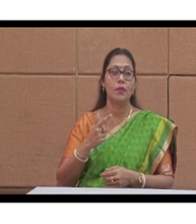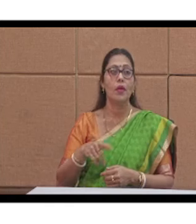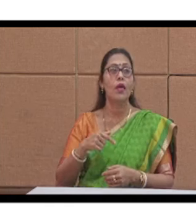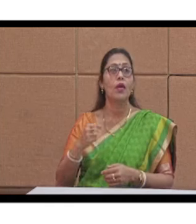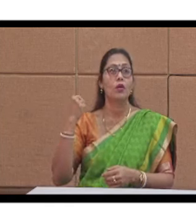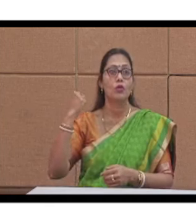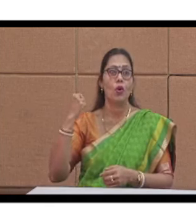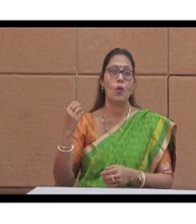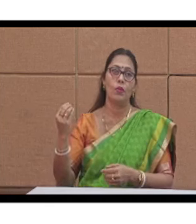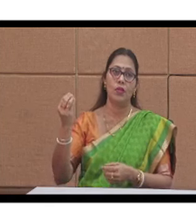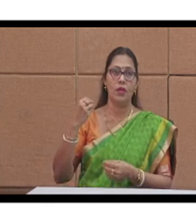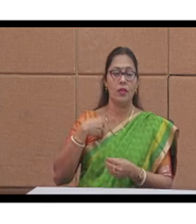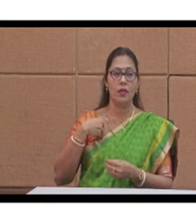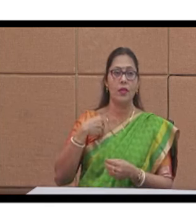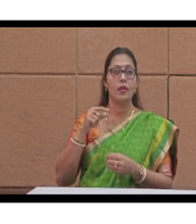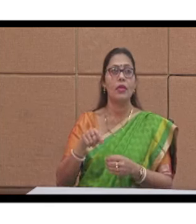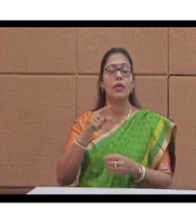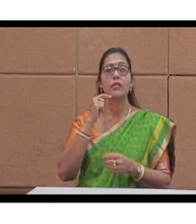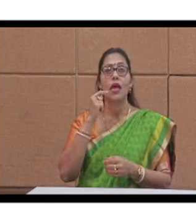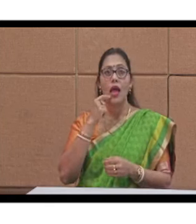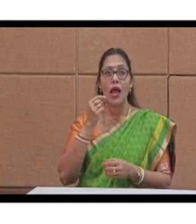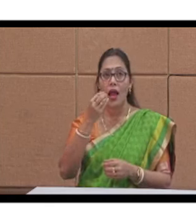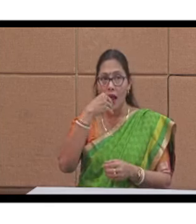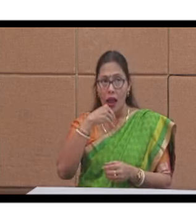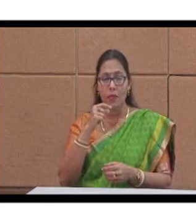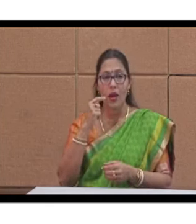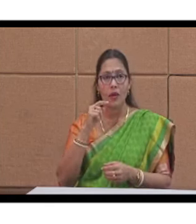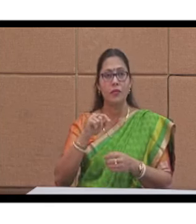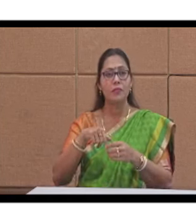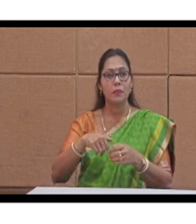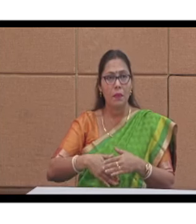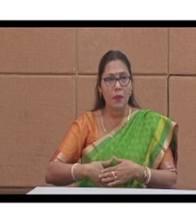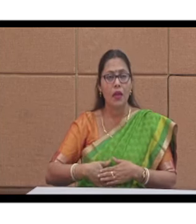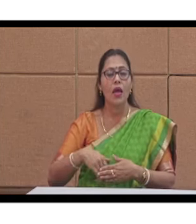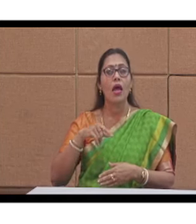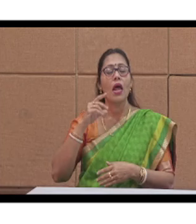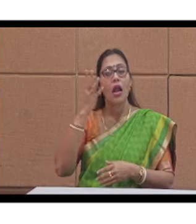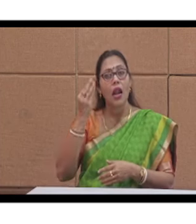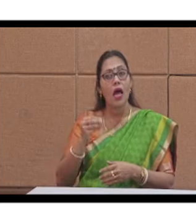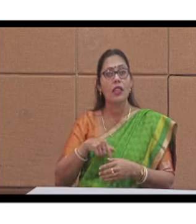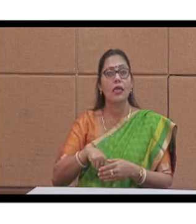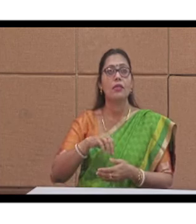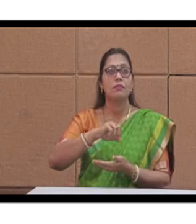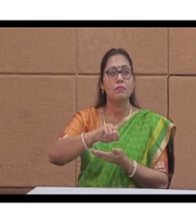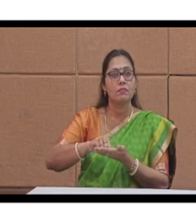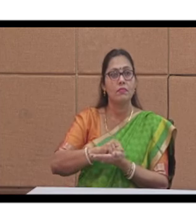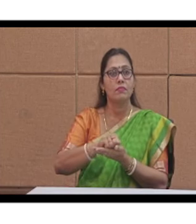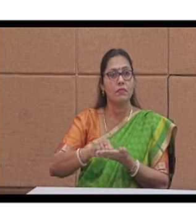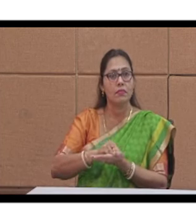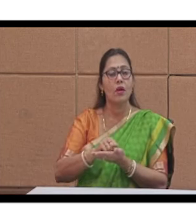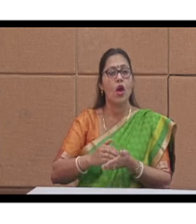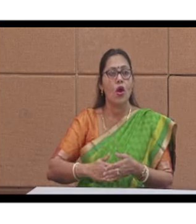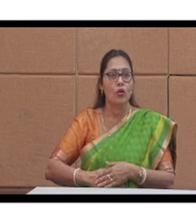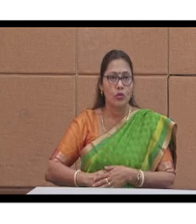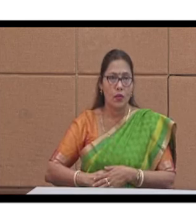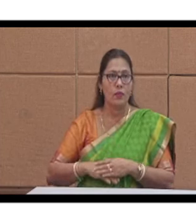যাওয়ার পর টুকরো টুকরো করে তুমি ভাঙতে থাকো এবং আগের